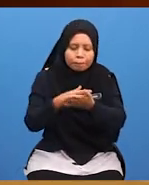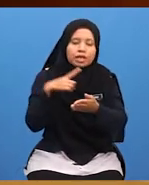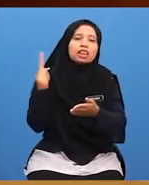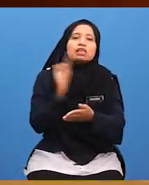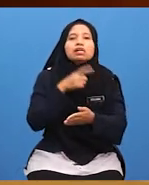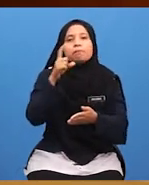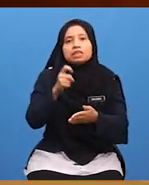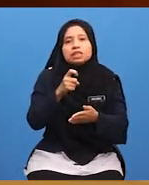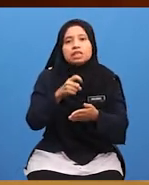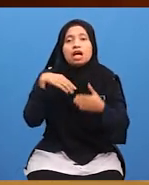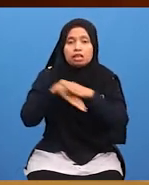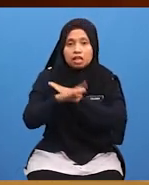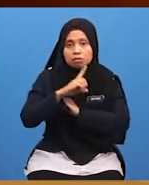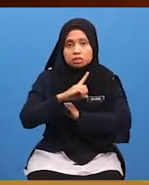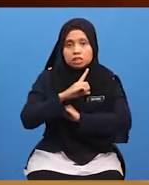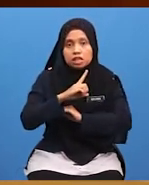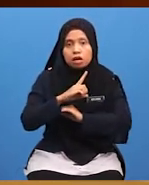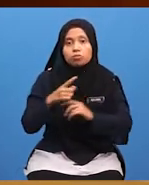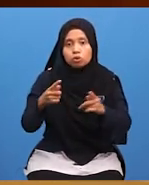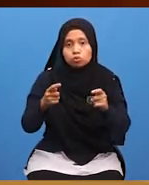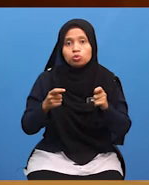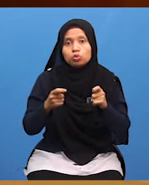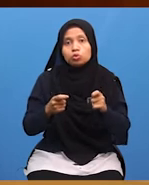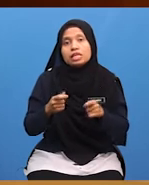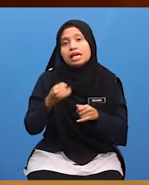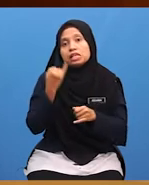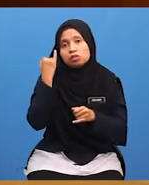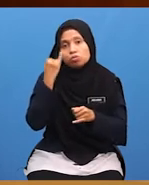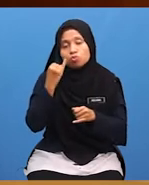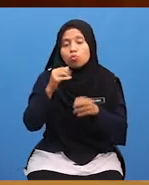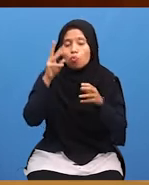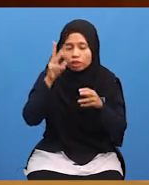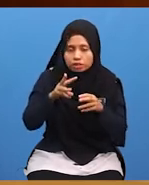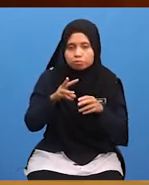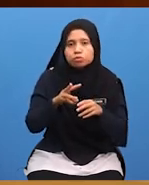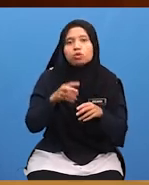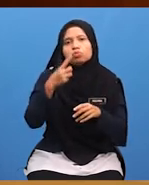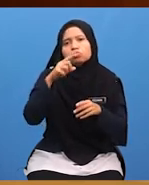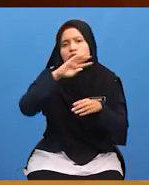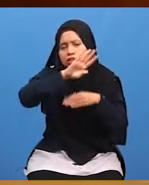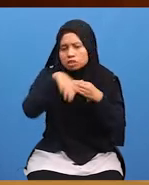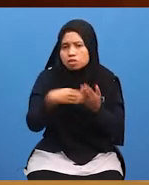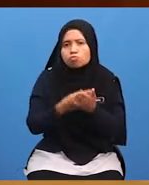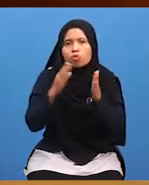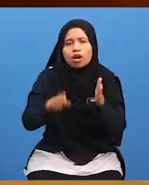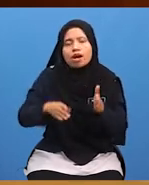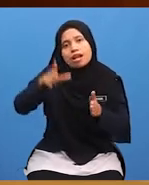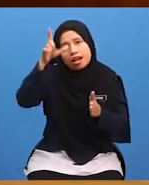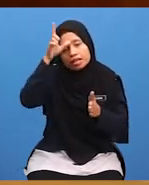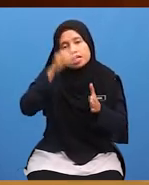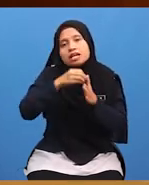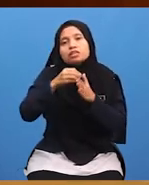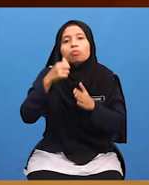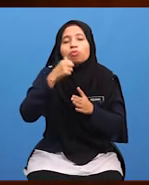Di dalam Islam, menuntut ilmu merupakan satu kewajipan kepada setiap individu sama ada lelaki mahupun